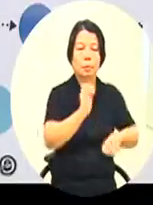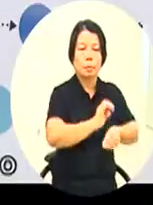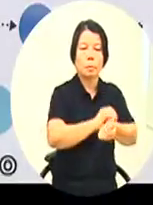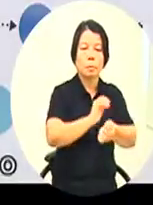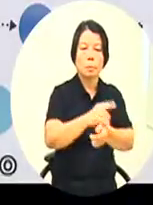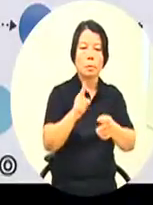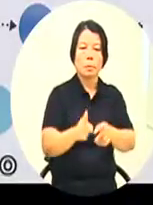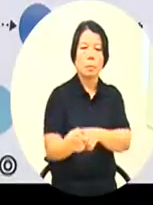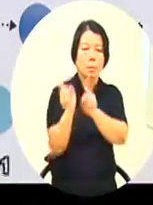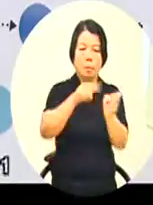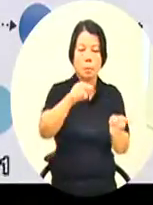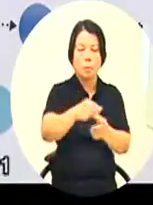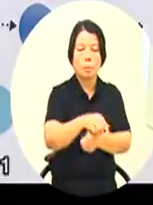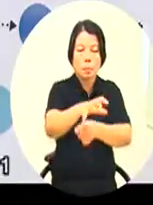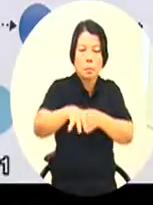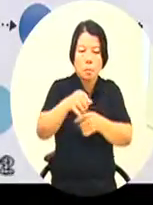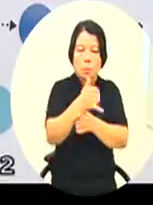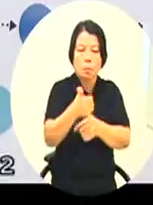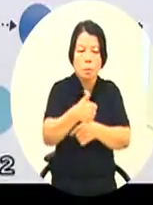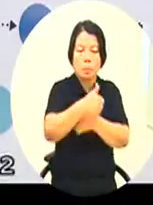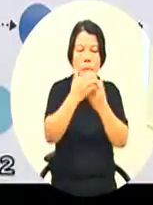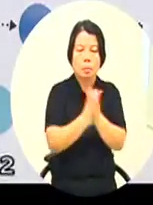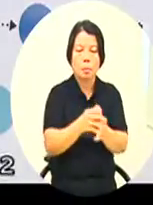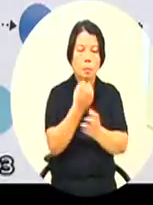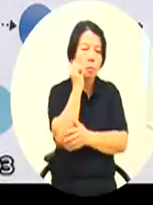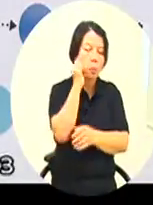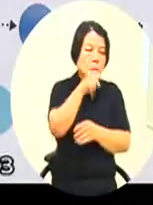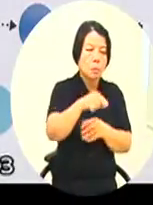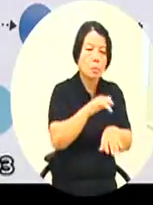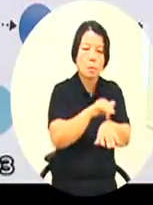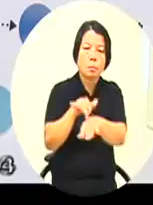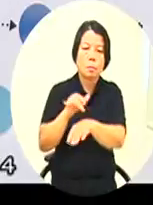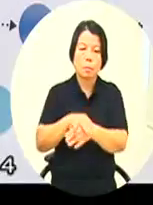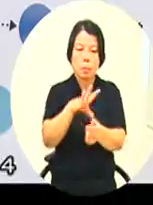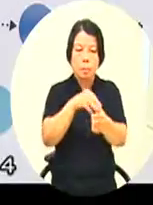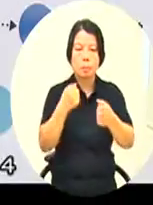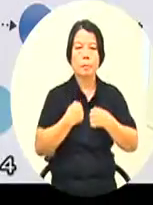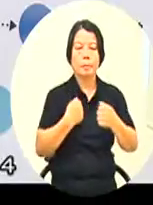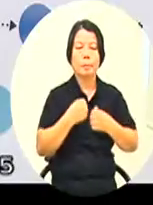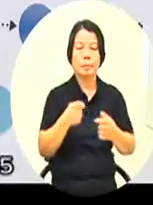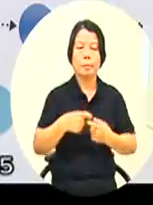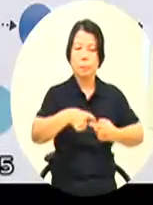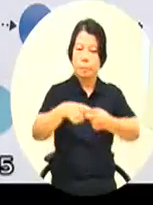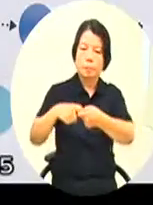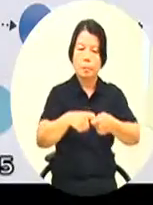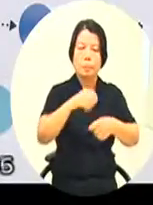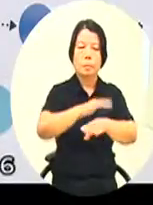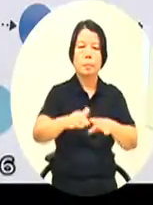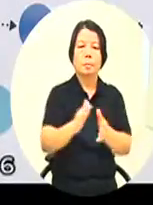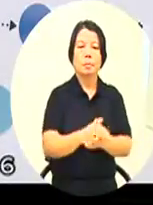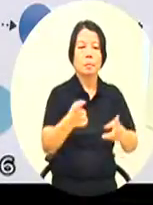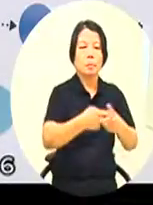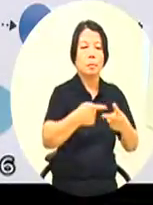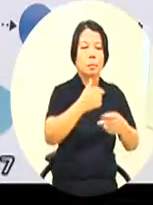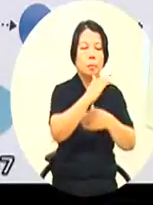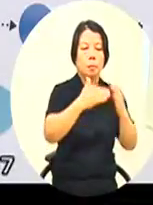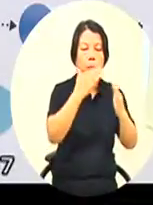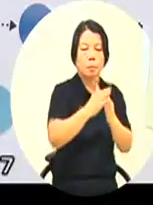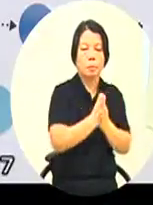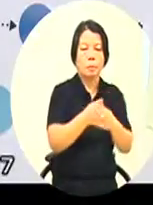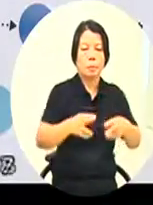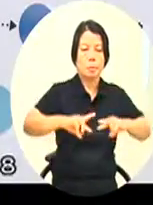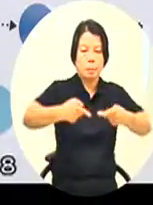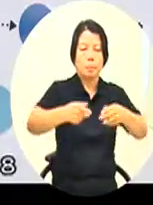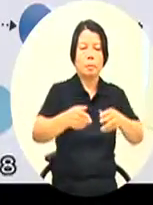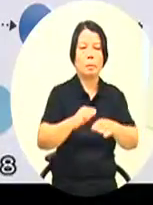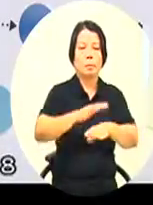日农夫，或者是观光局的这个体验经济学习，都会衔接在一起啊。所以小校翻转，我们预期三年